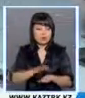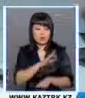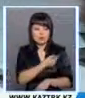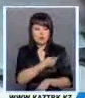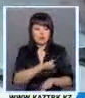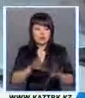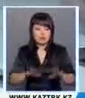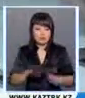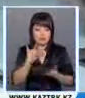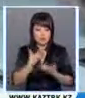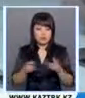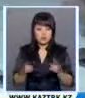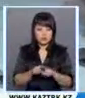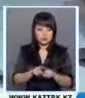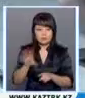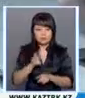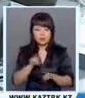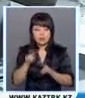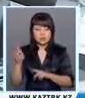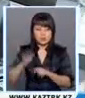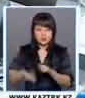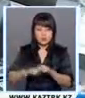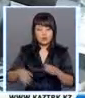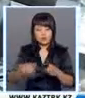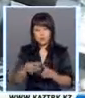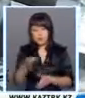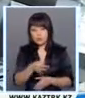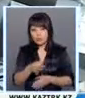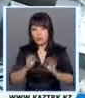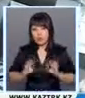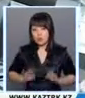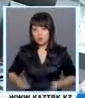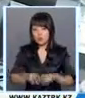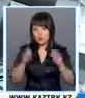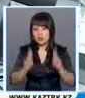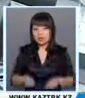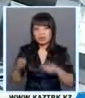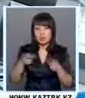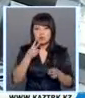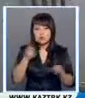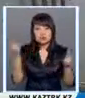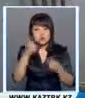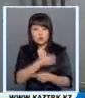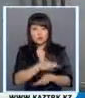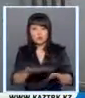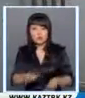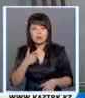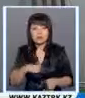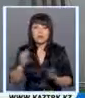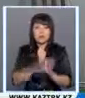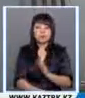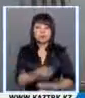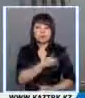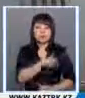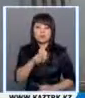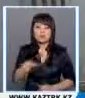істер департаментінің тергеу тобы, қоғамдық бақылау комиссиясы, облыстық прокуратураның арнайы өкілдері барып мән-жайды анықтады. Өзіне қол жұмсауға